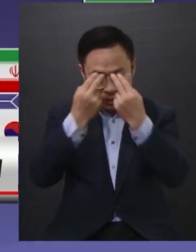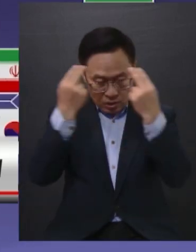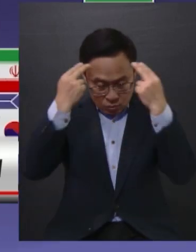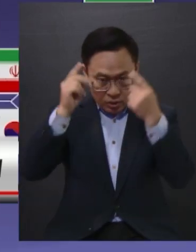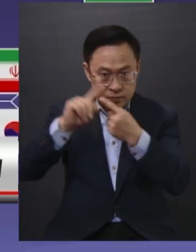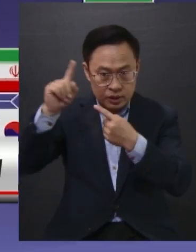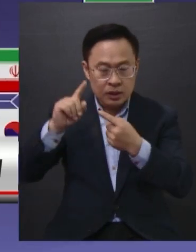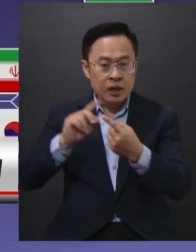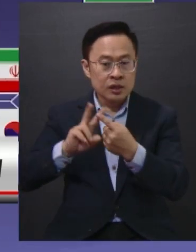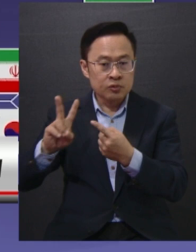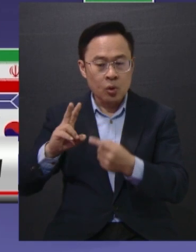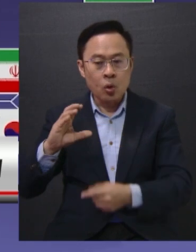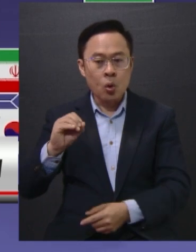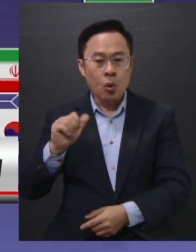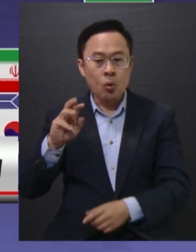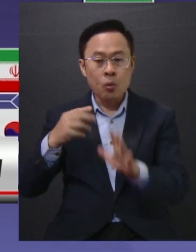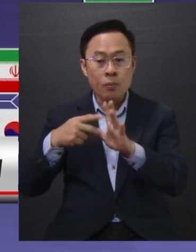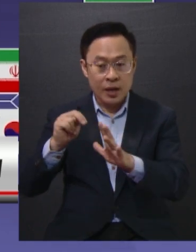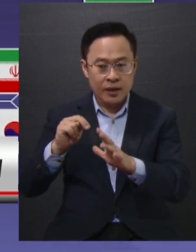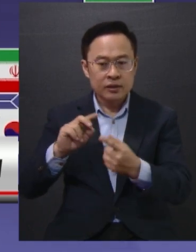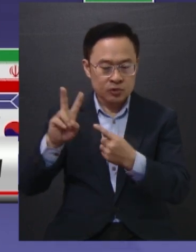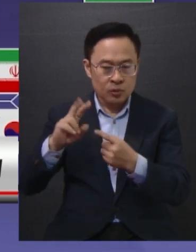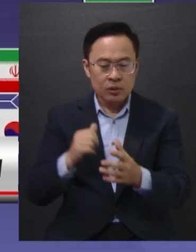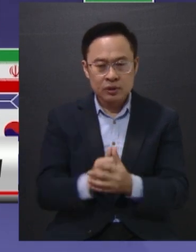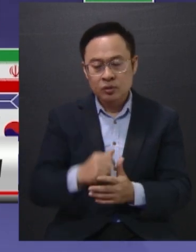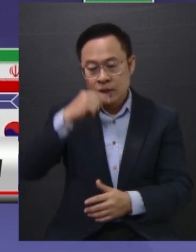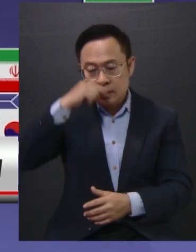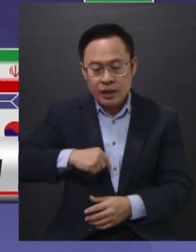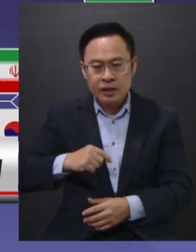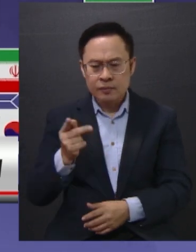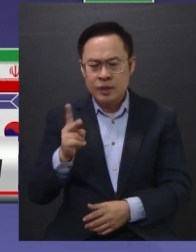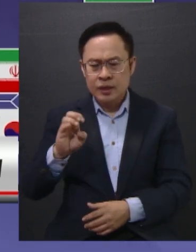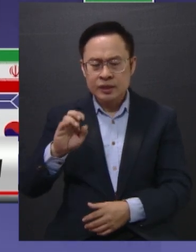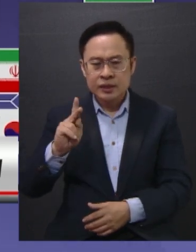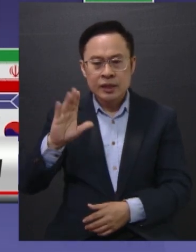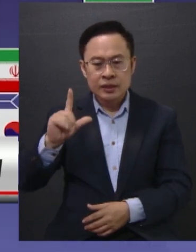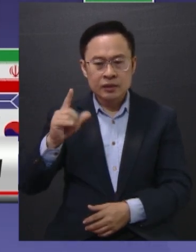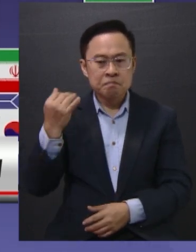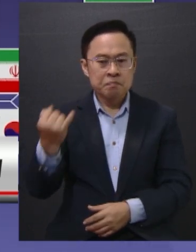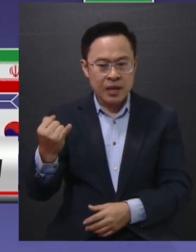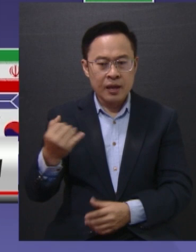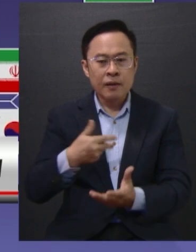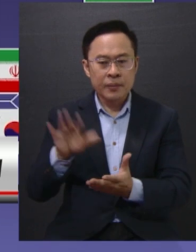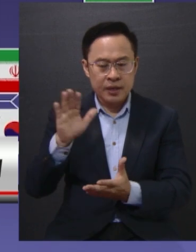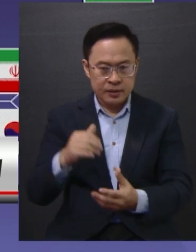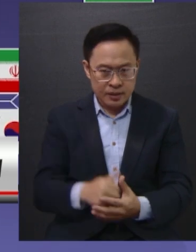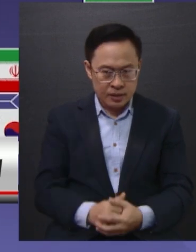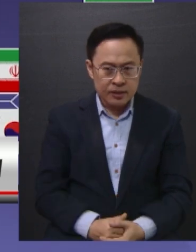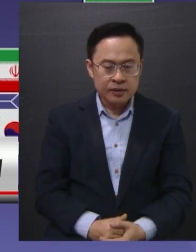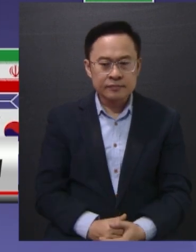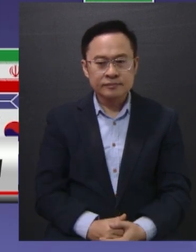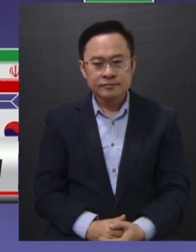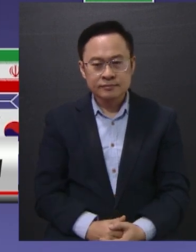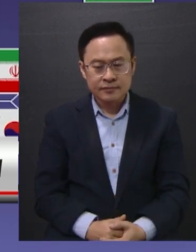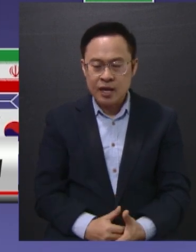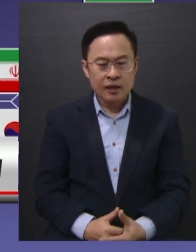นี้เนี่ยคือจะได้มองว่าทั้งคีร์กีสถานกับไทยจะตกรอบเลยนะ ค ือมองว่ากลุ่มเราอันดับ3ที่ดีที่สุดจะไม่ได้เข้า